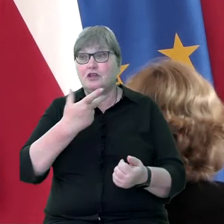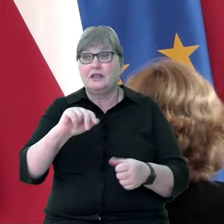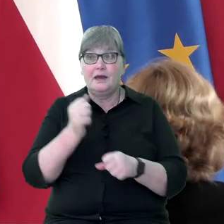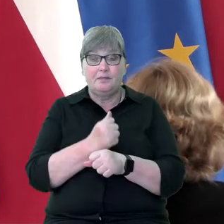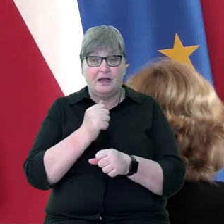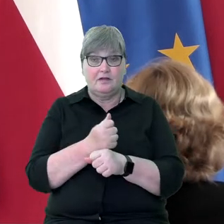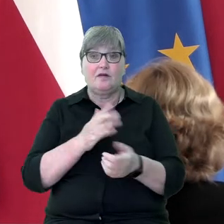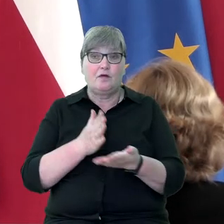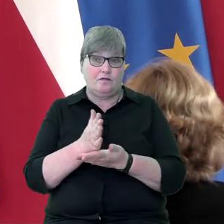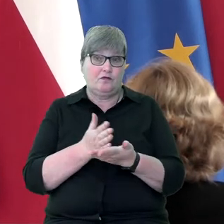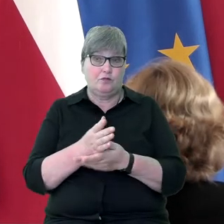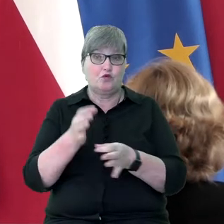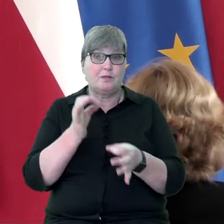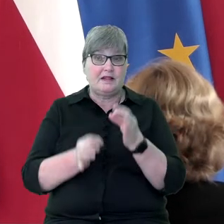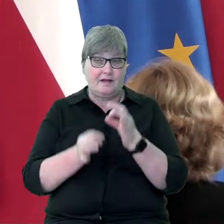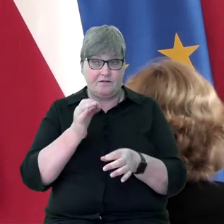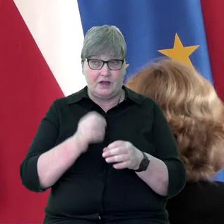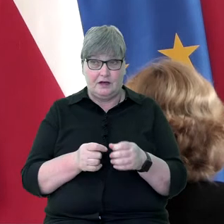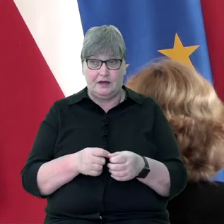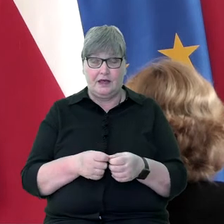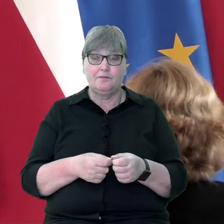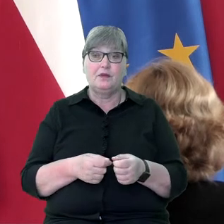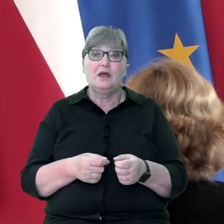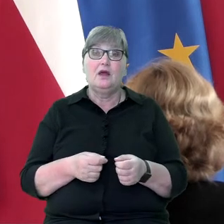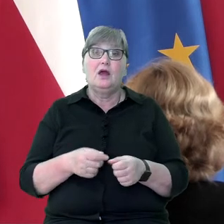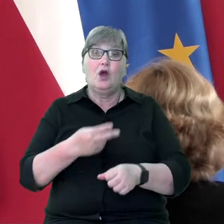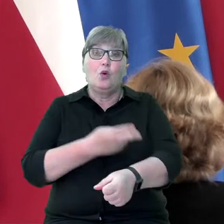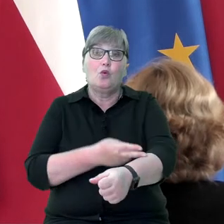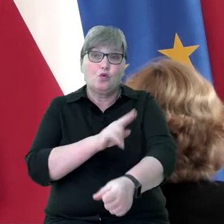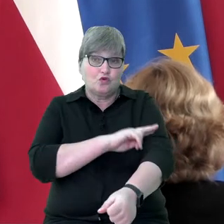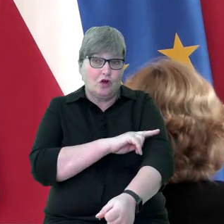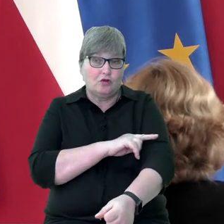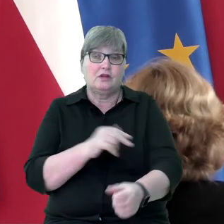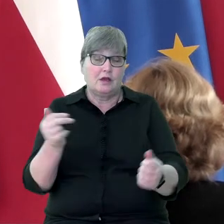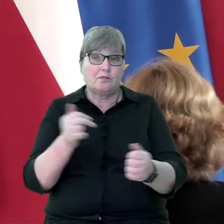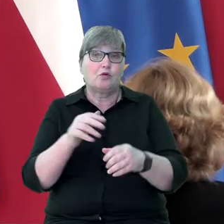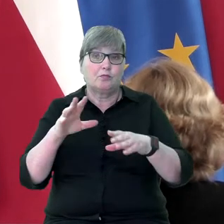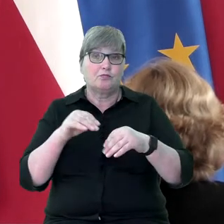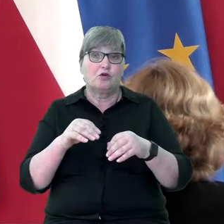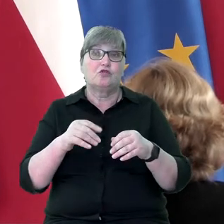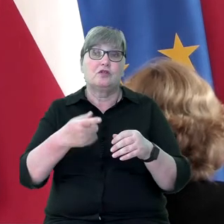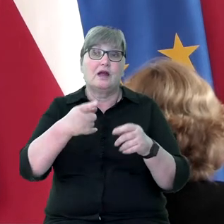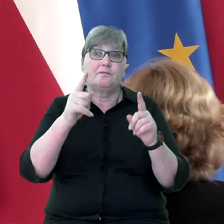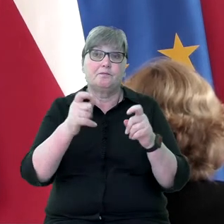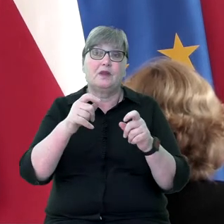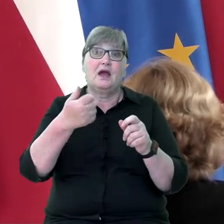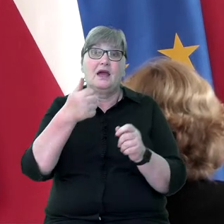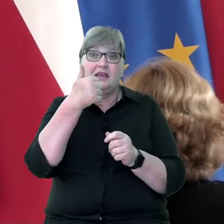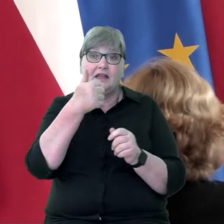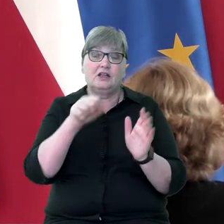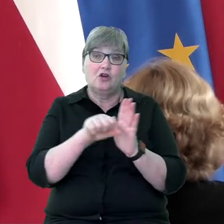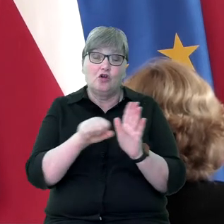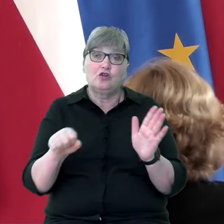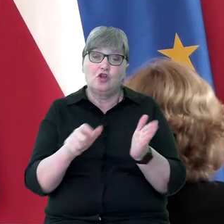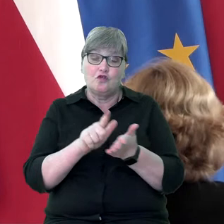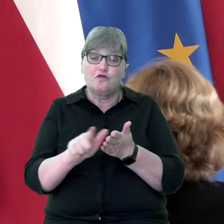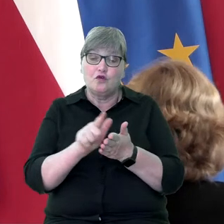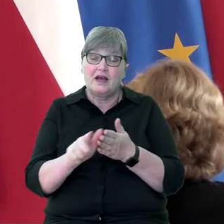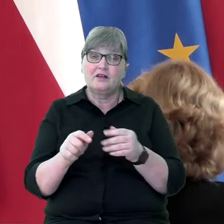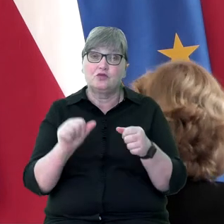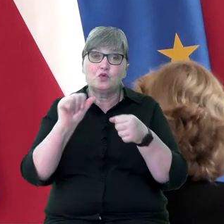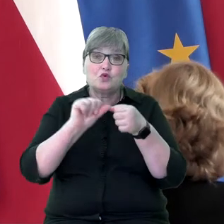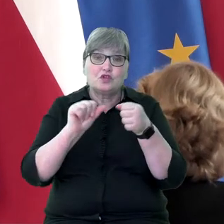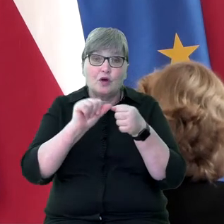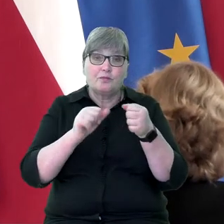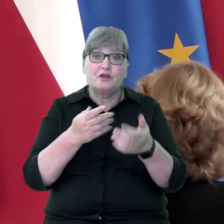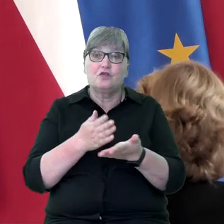Urzędnik mógł być mianowany na jeden z 12 stopni służbowych. Mianowanie na stanowiska zaliczane do pierwszych